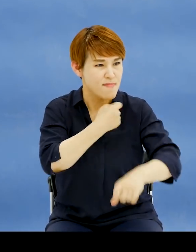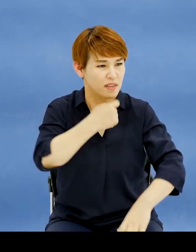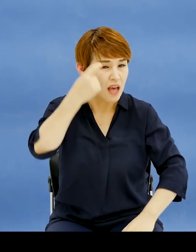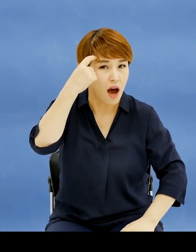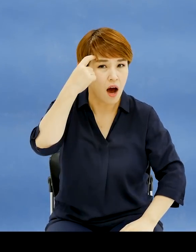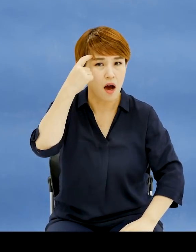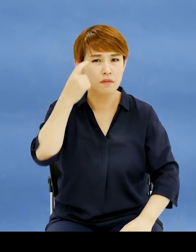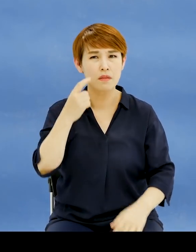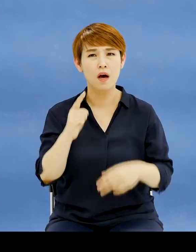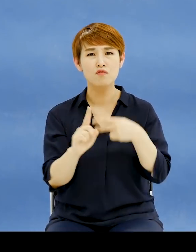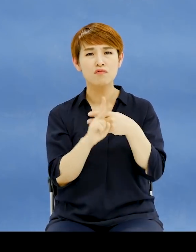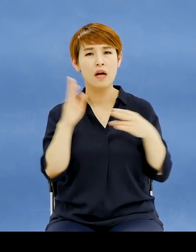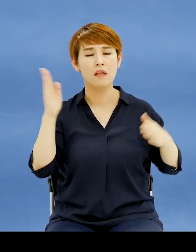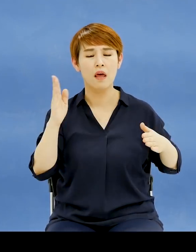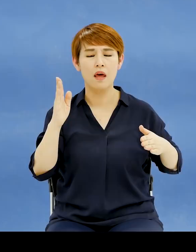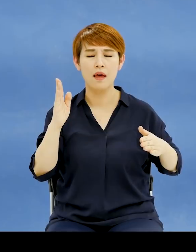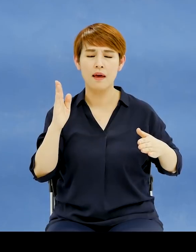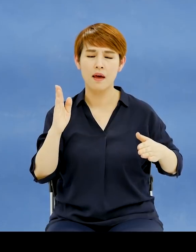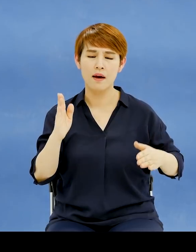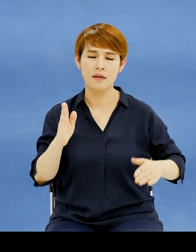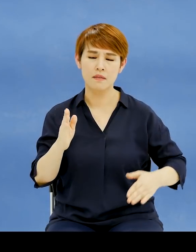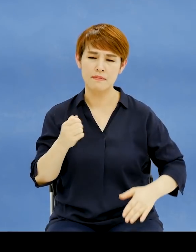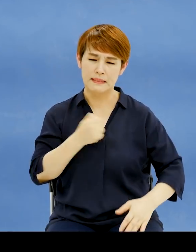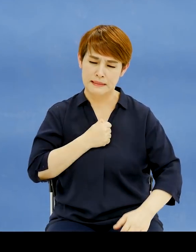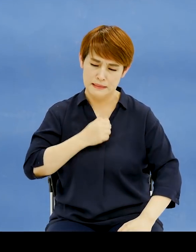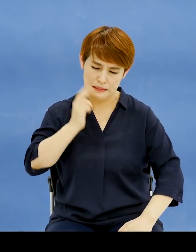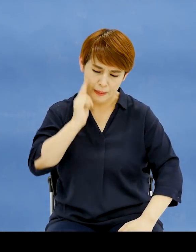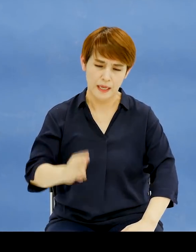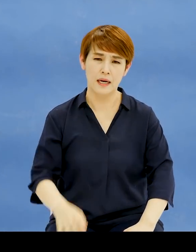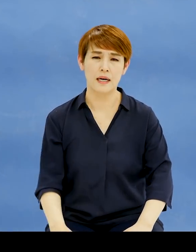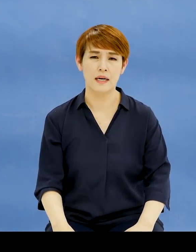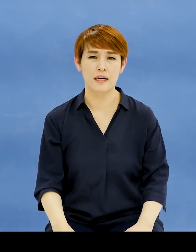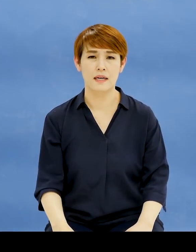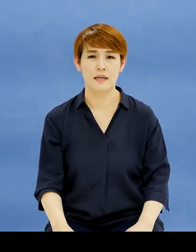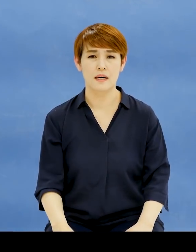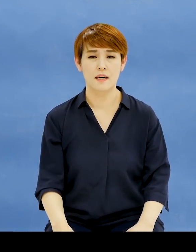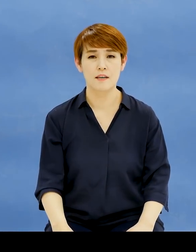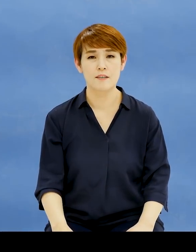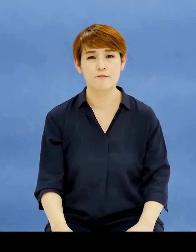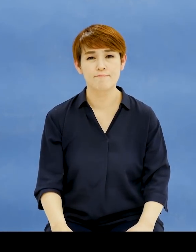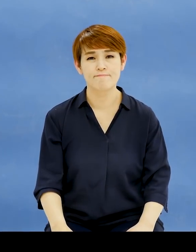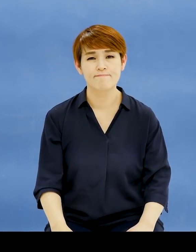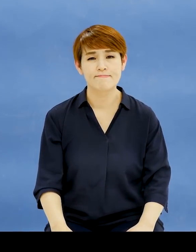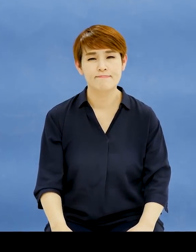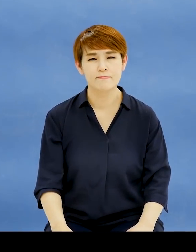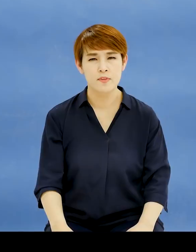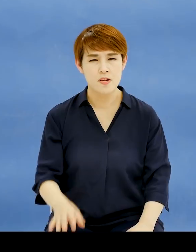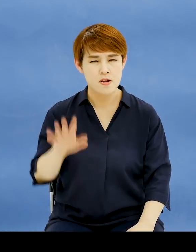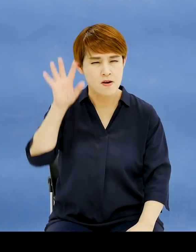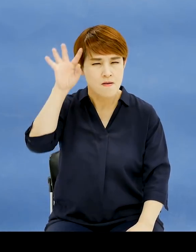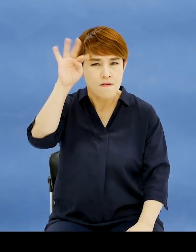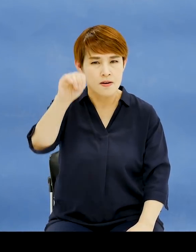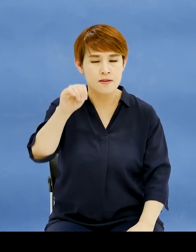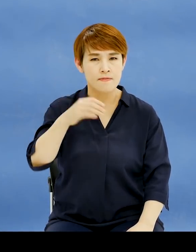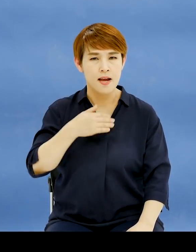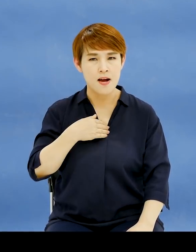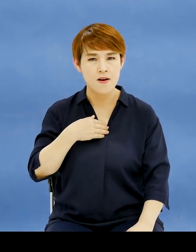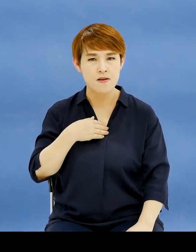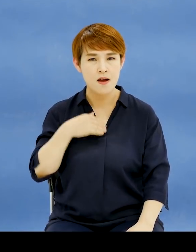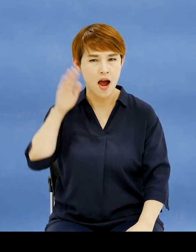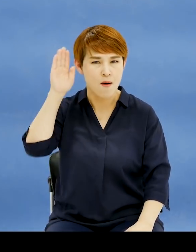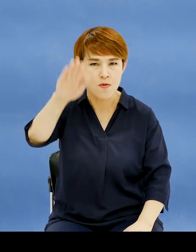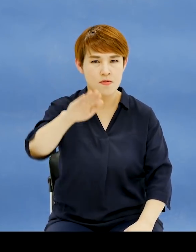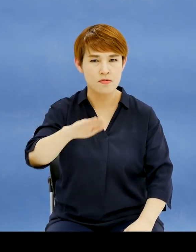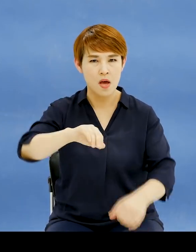내가 이렇게 어린아이라는 게 그때같이 싫어본 적이 없었어요. 아무것도 할 수가 없으니까. 네. 그래서 언젠간 꼭 내가